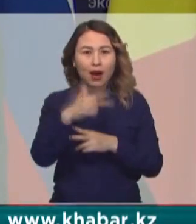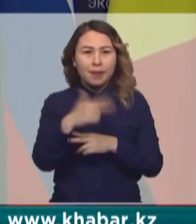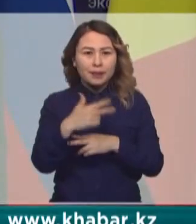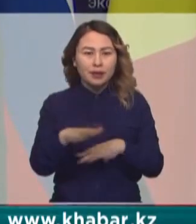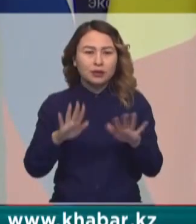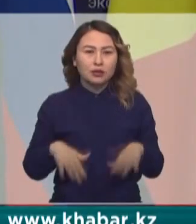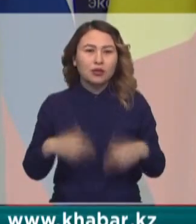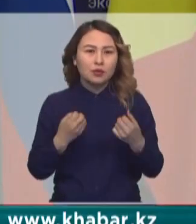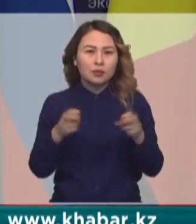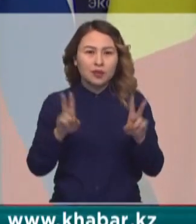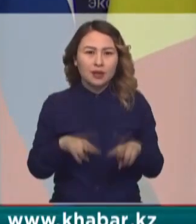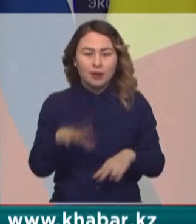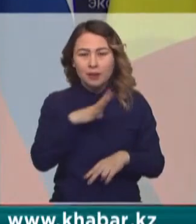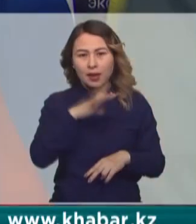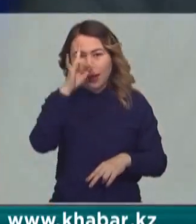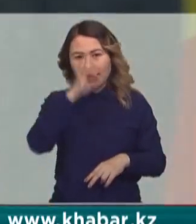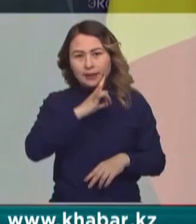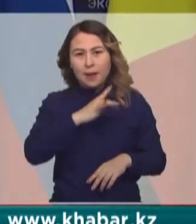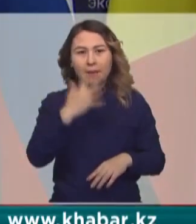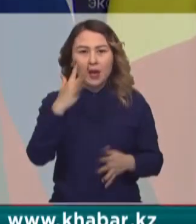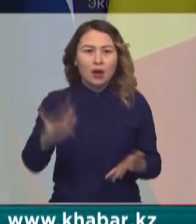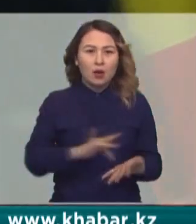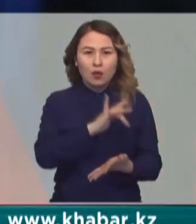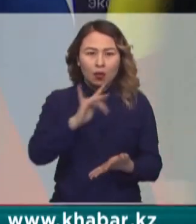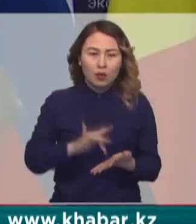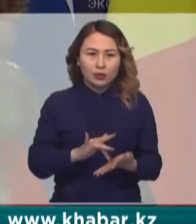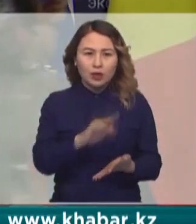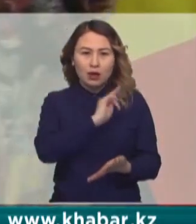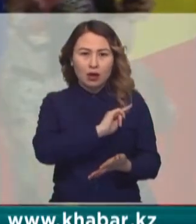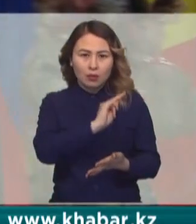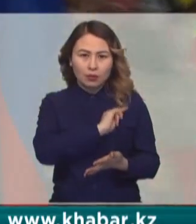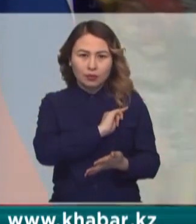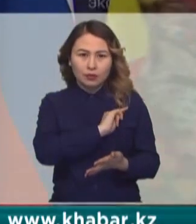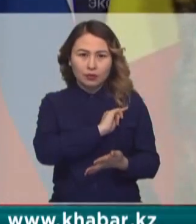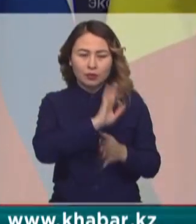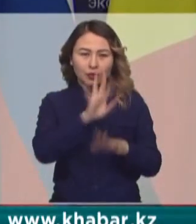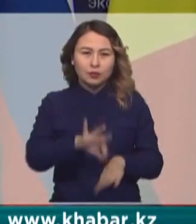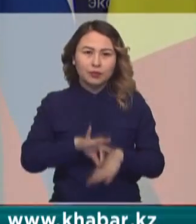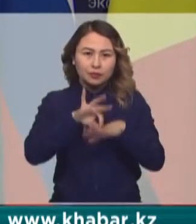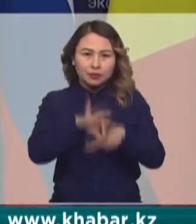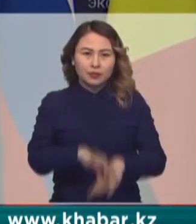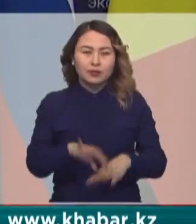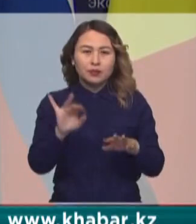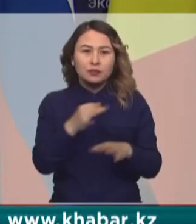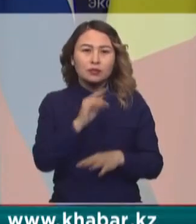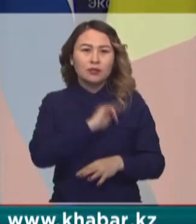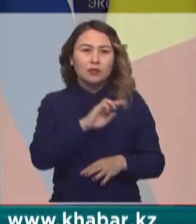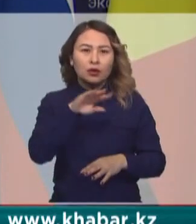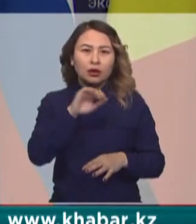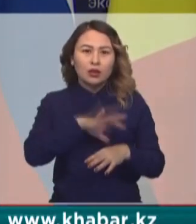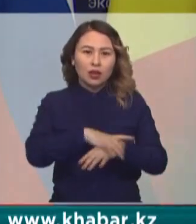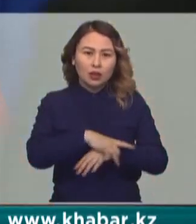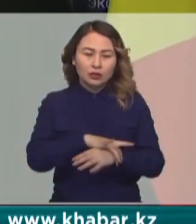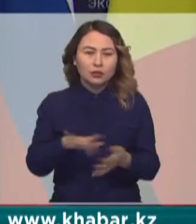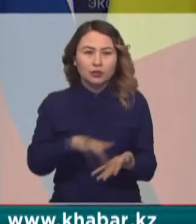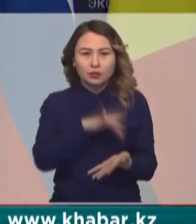біз Қазақстанның 5 қалада жұмыс атқарып тұрмыз. Және де Ташкент